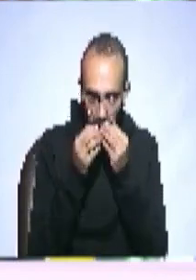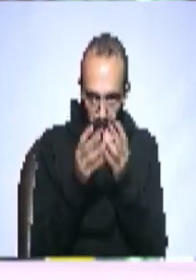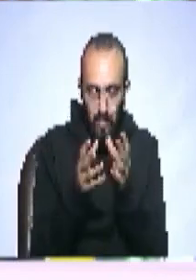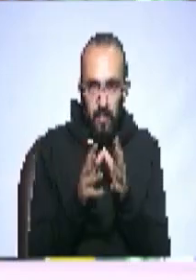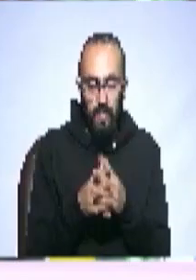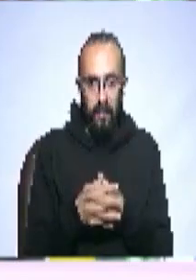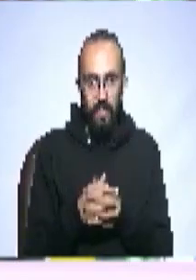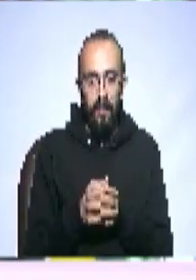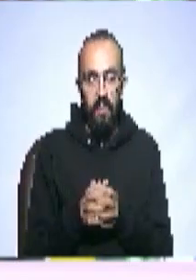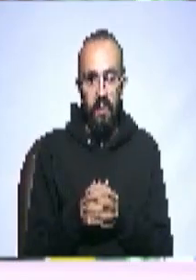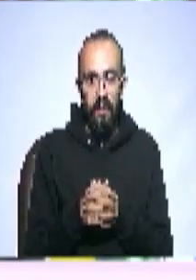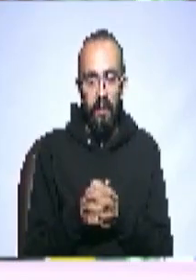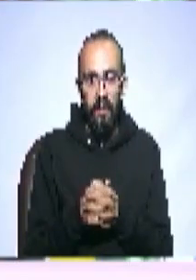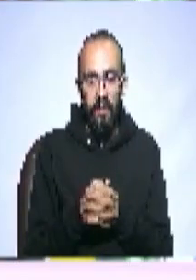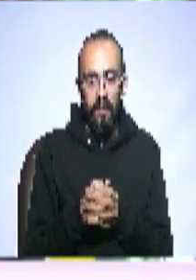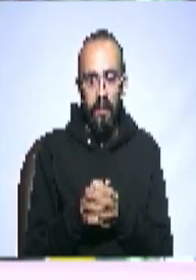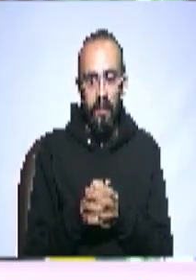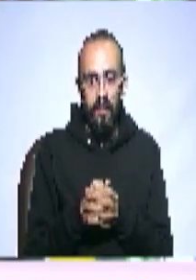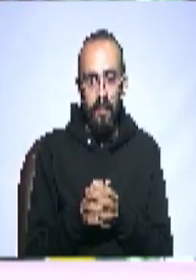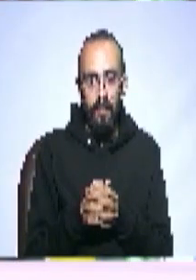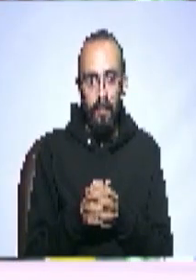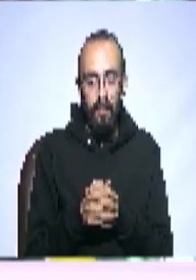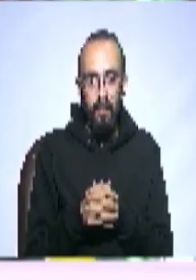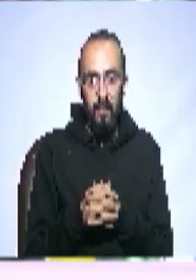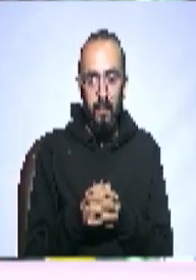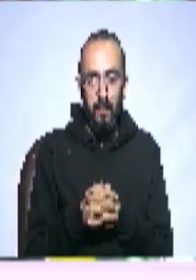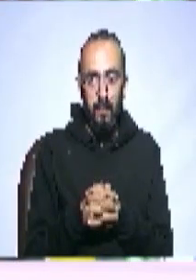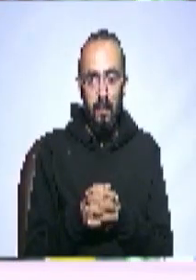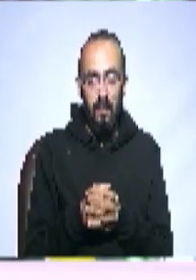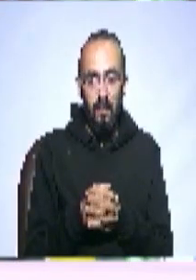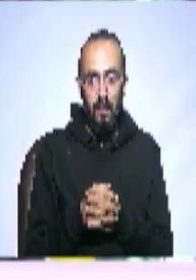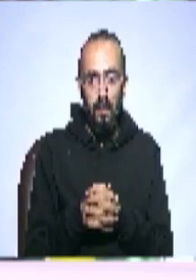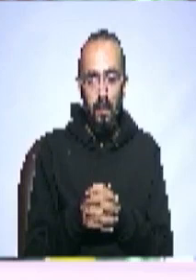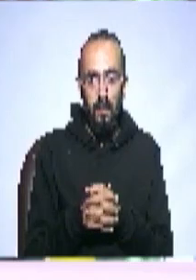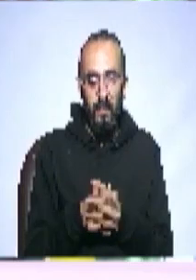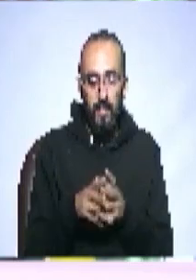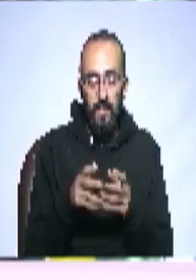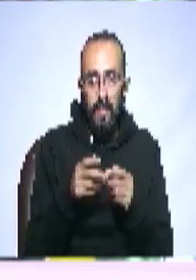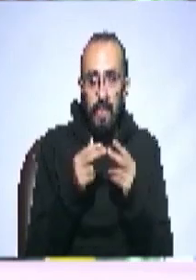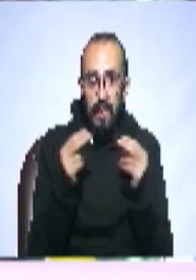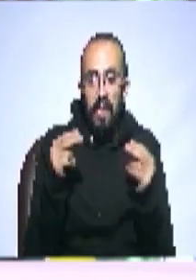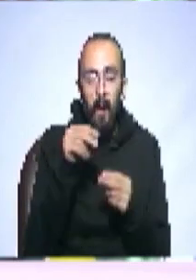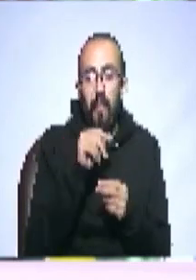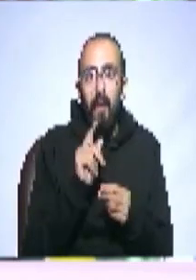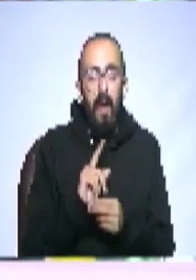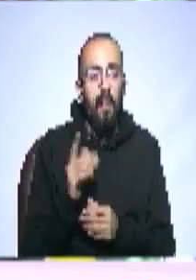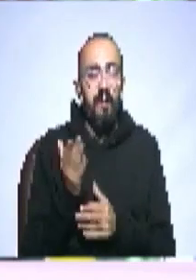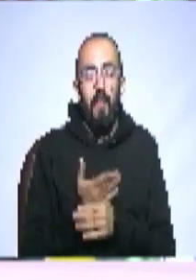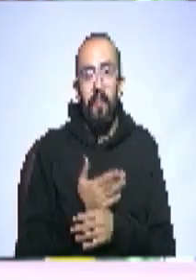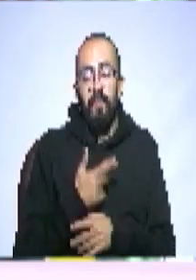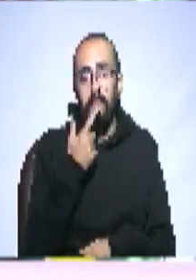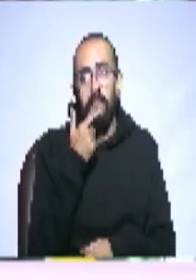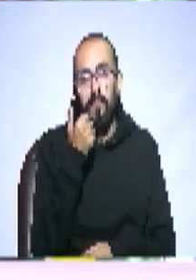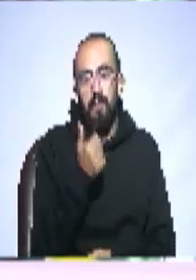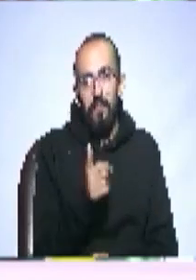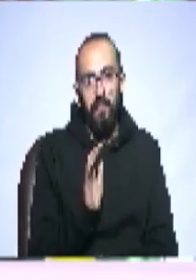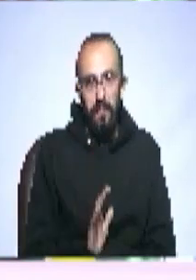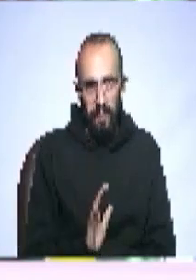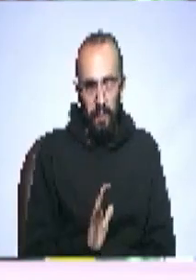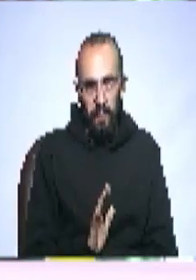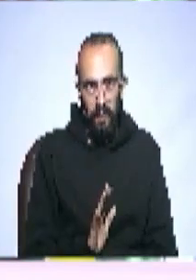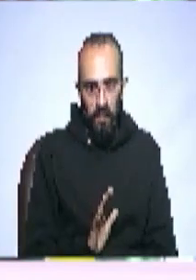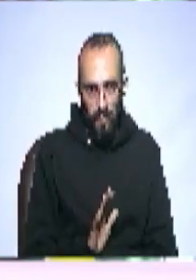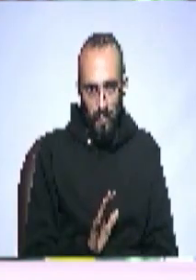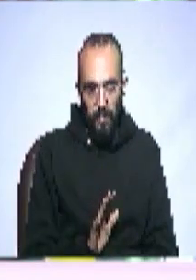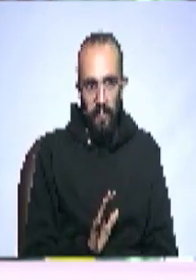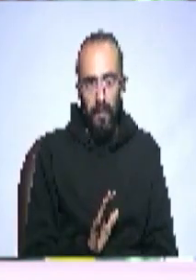عليها. يعني احنا قلنا ان احنا ما نكترش توابل عشان اطلع بطعم الحاجه. يعني انا بالرغم من كل